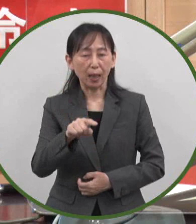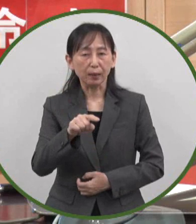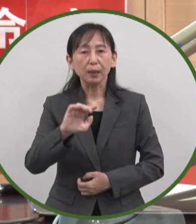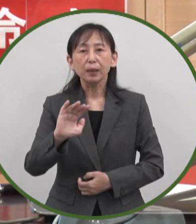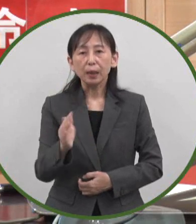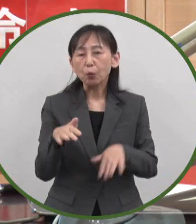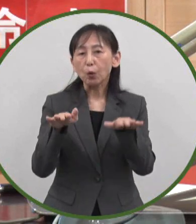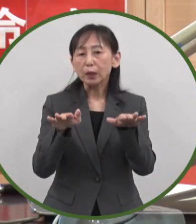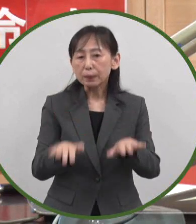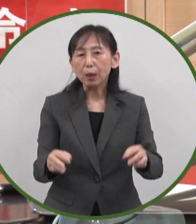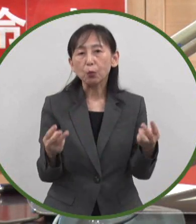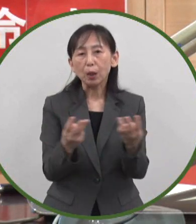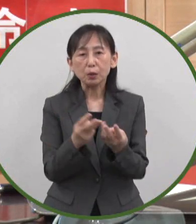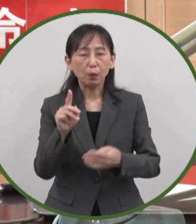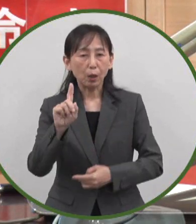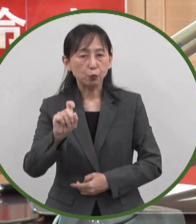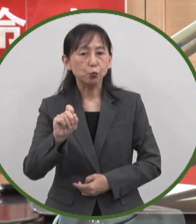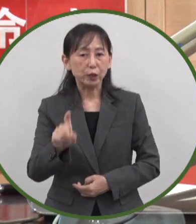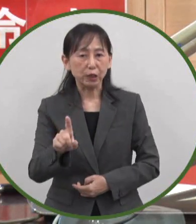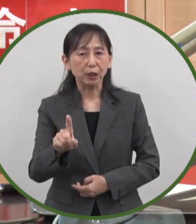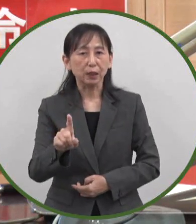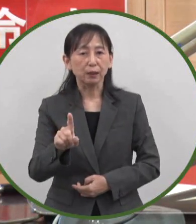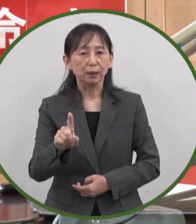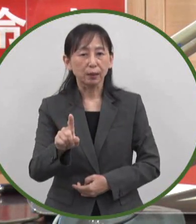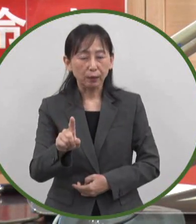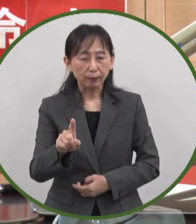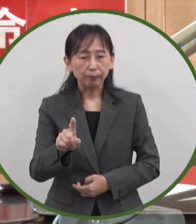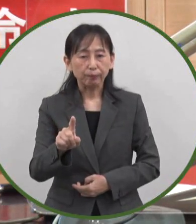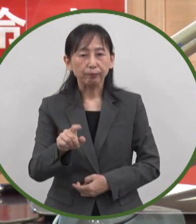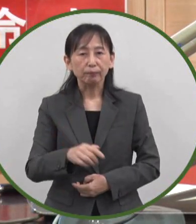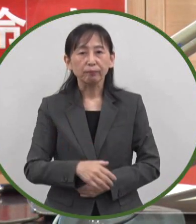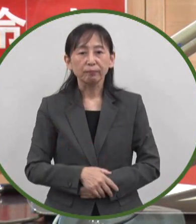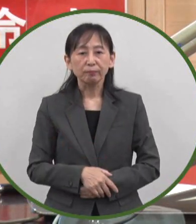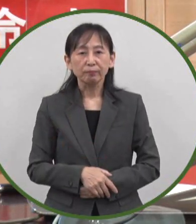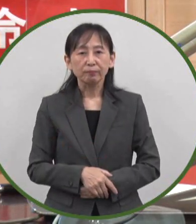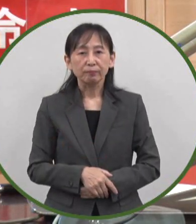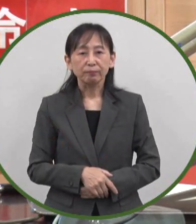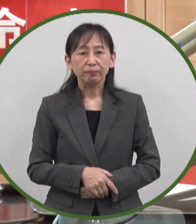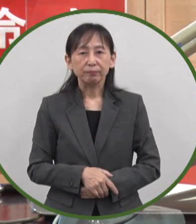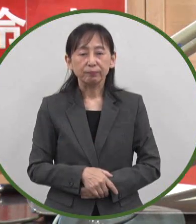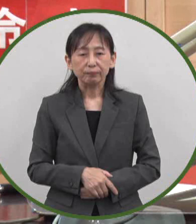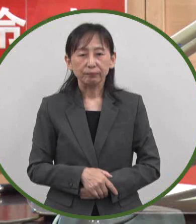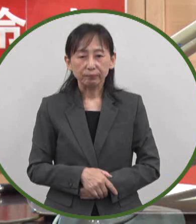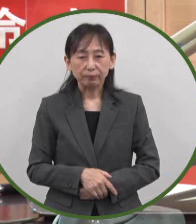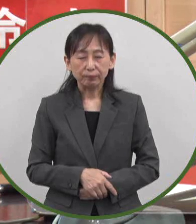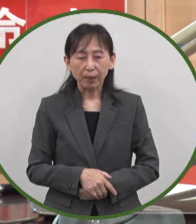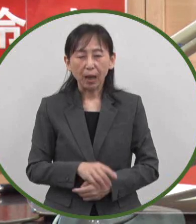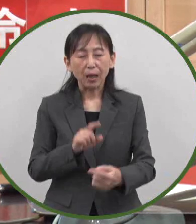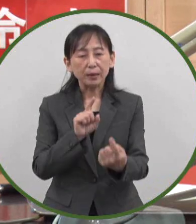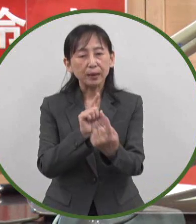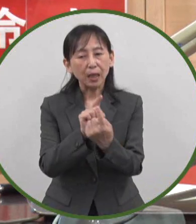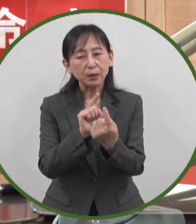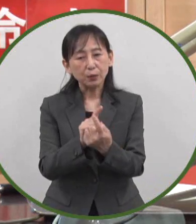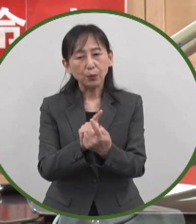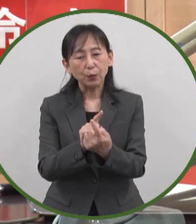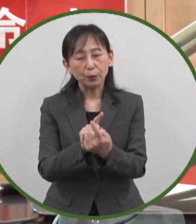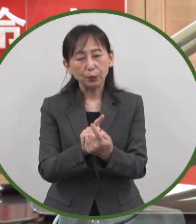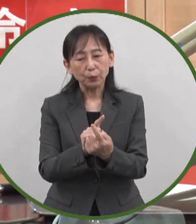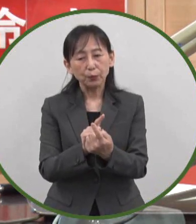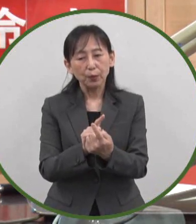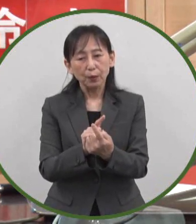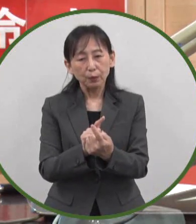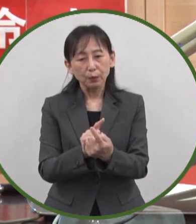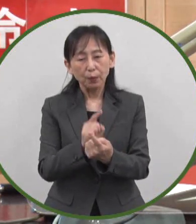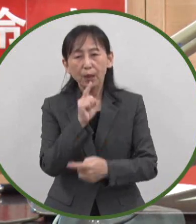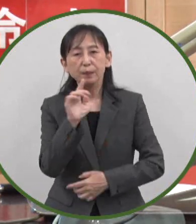店舗が、その何て言いますか、対象になるわけじゃありませんけれども、直接的にこれからいろんな